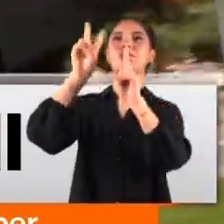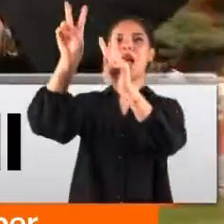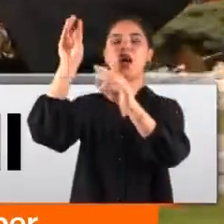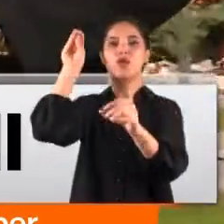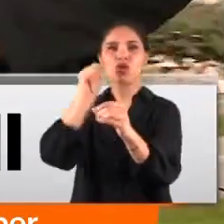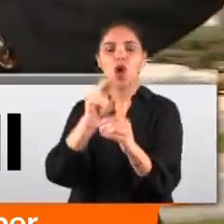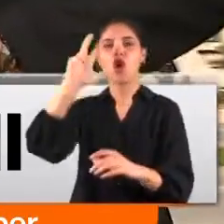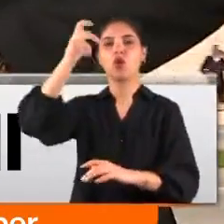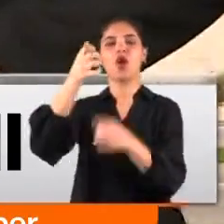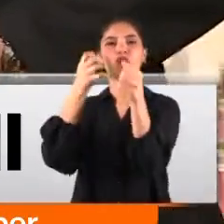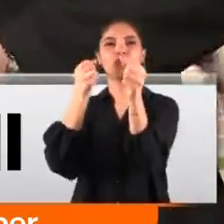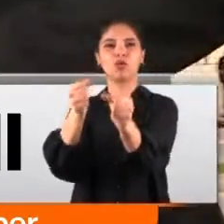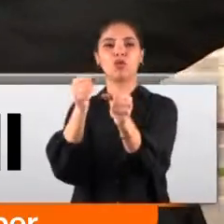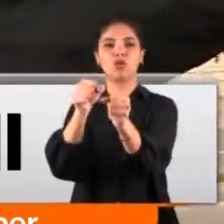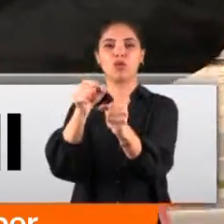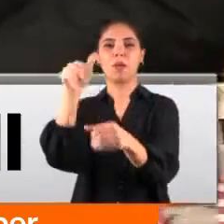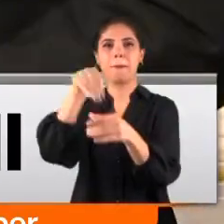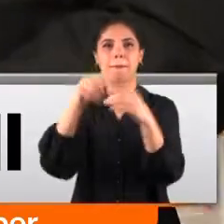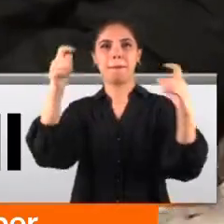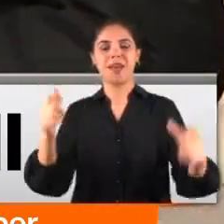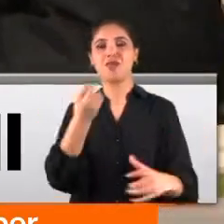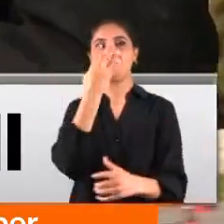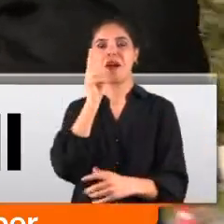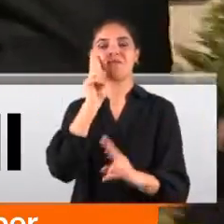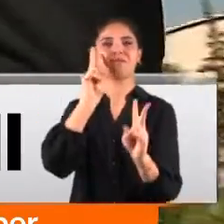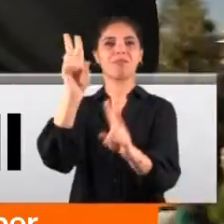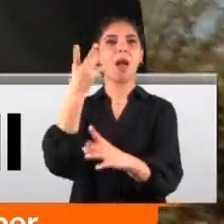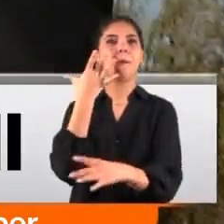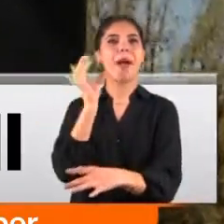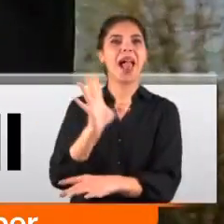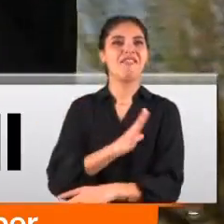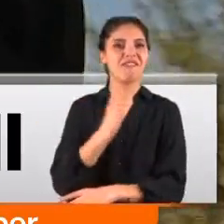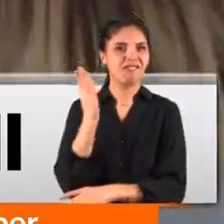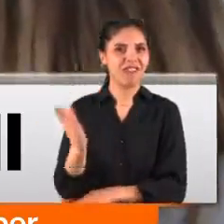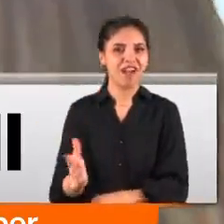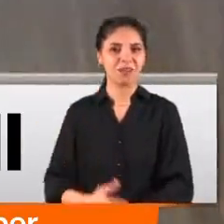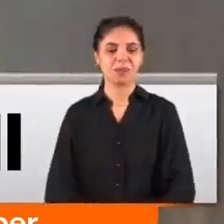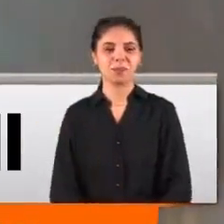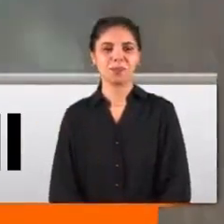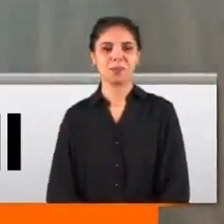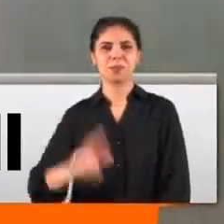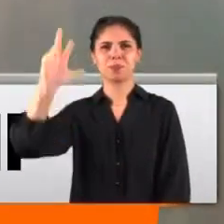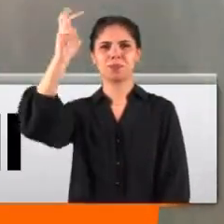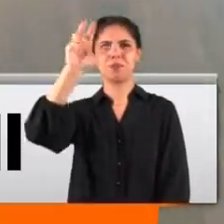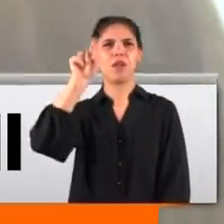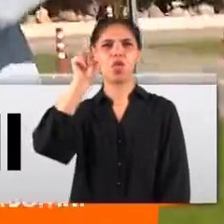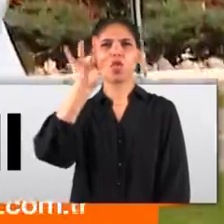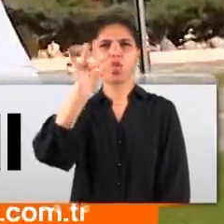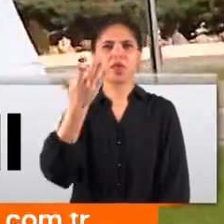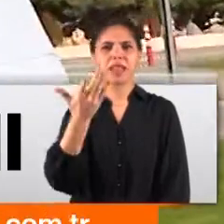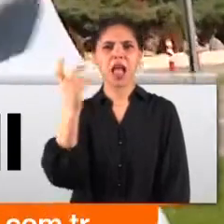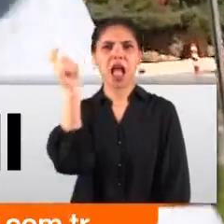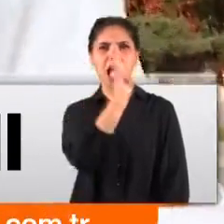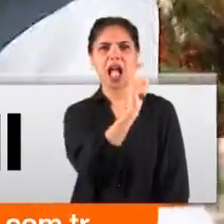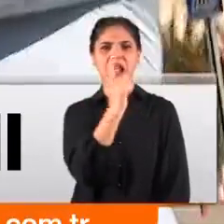son güneş tutulması meclis bahçesinden de net bir şekilde izlenilmeye çalışıldı. Şu mavi nokta ne, ay mı?